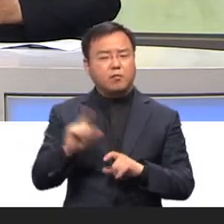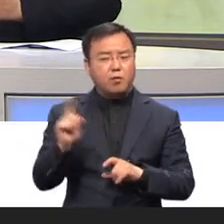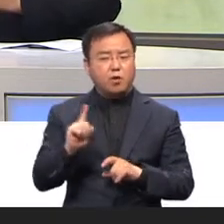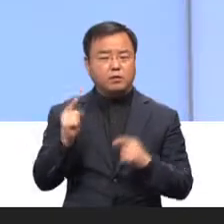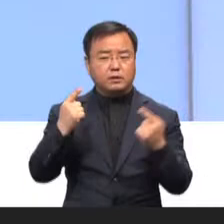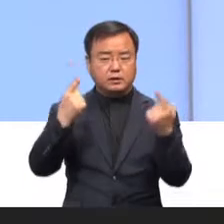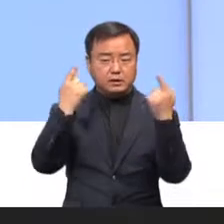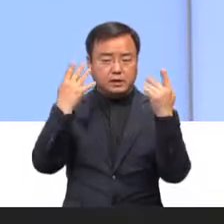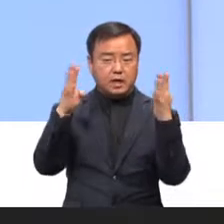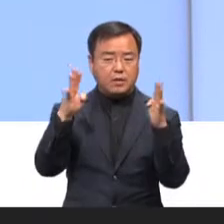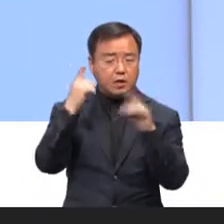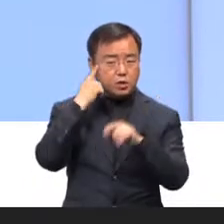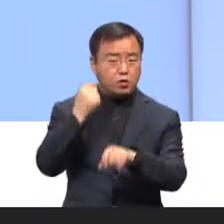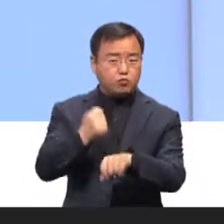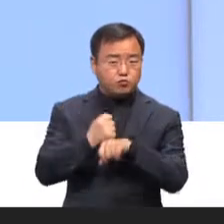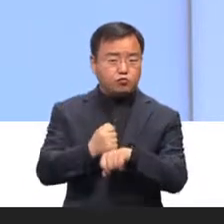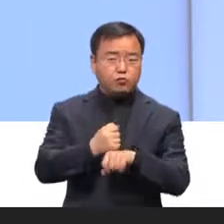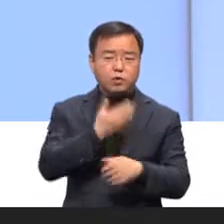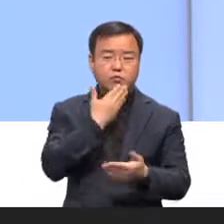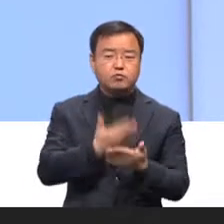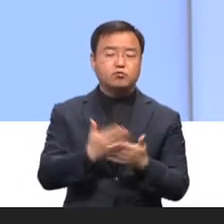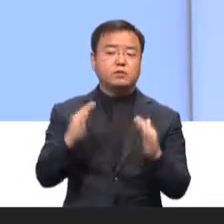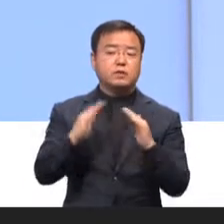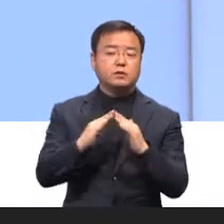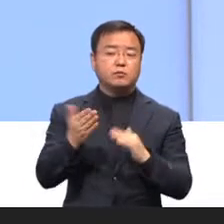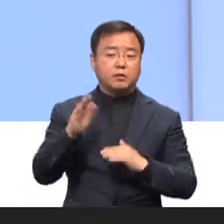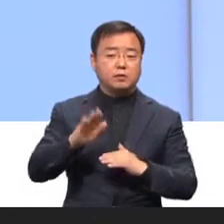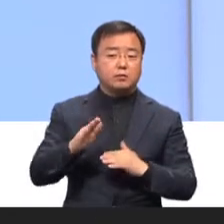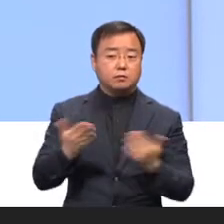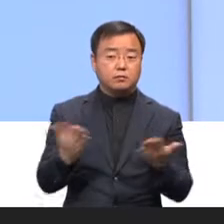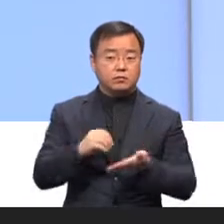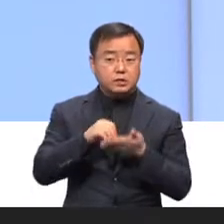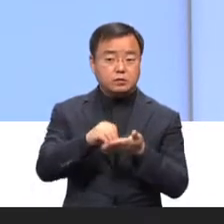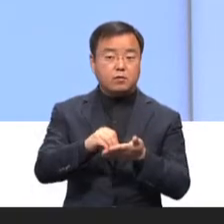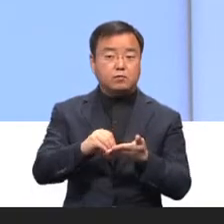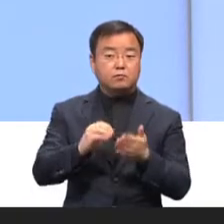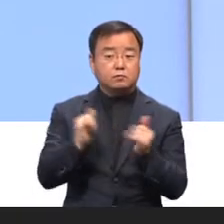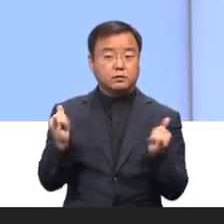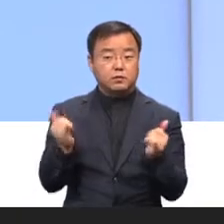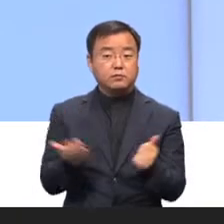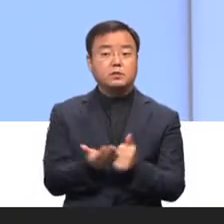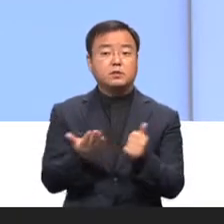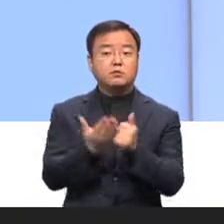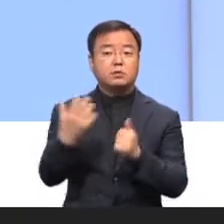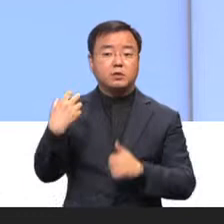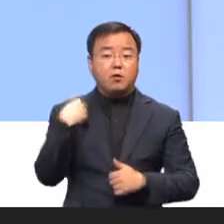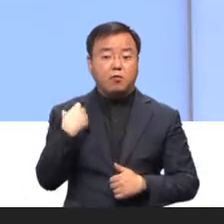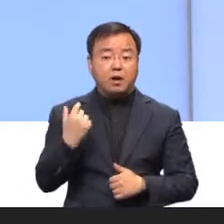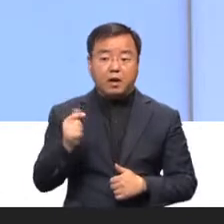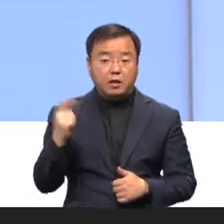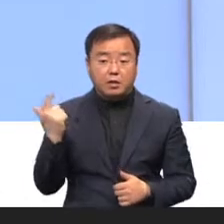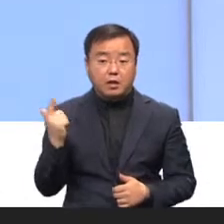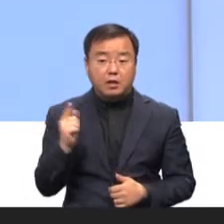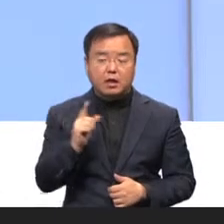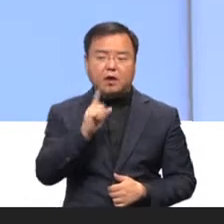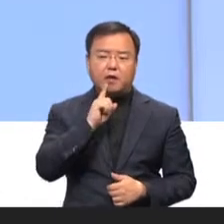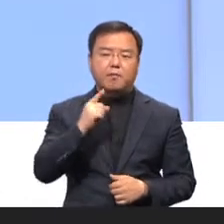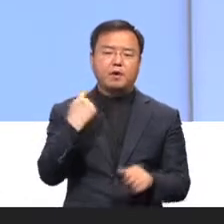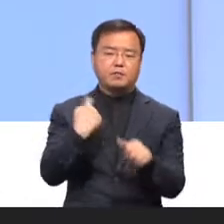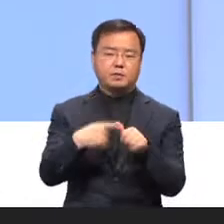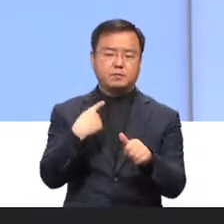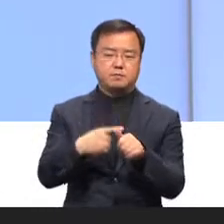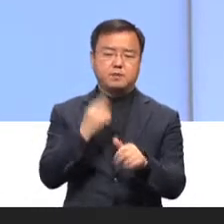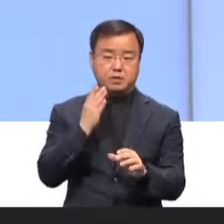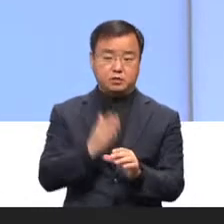정말 학문의 정당 인데 무슨 취업생 들 키우는 그런 역할을 하는거 아니냐 이런 br 있어서